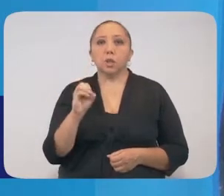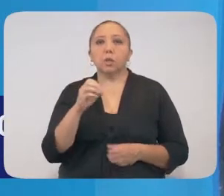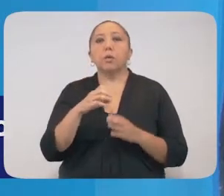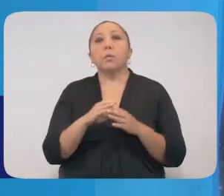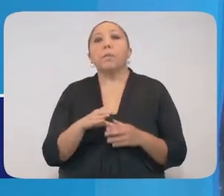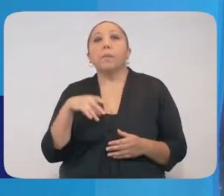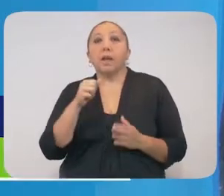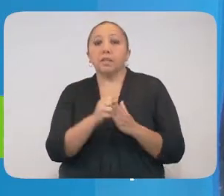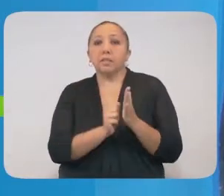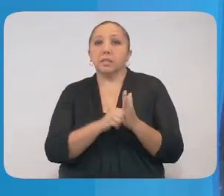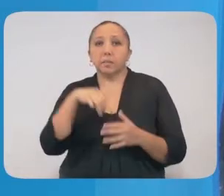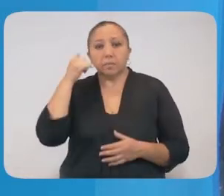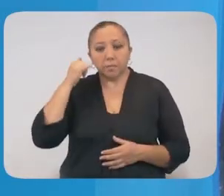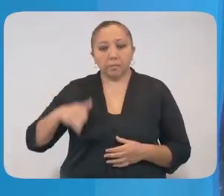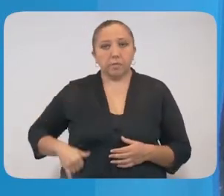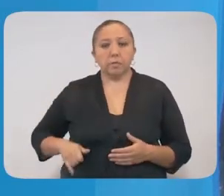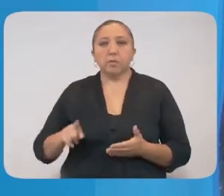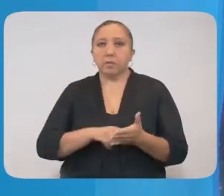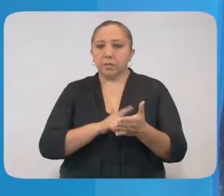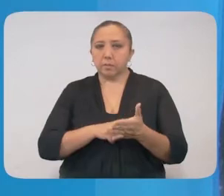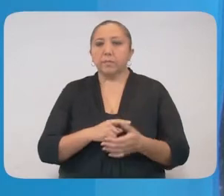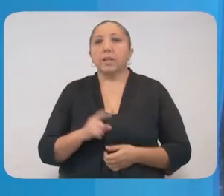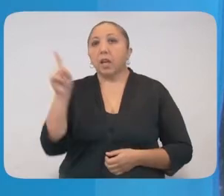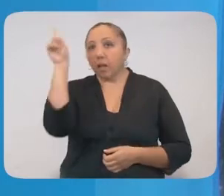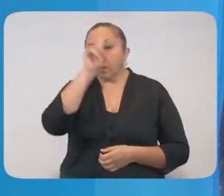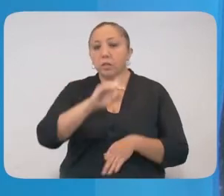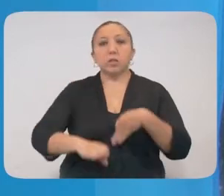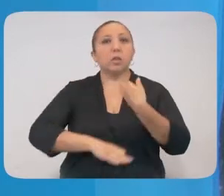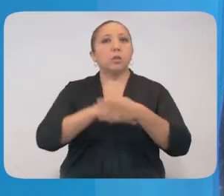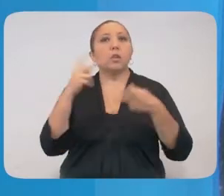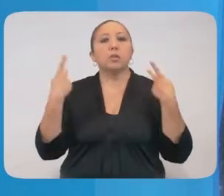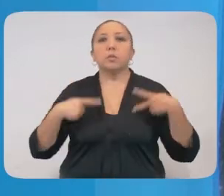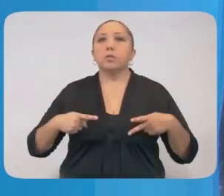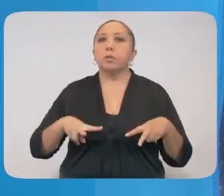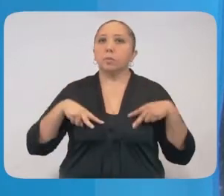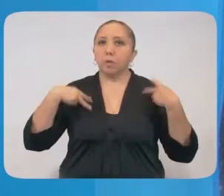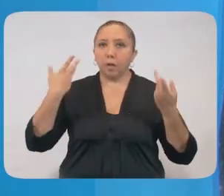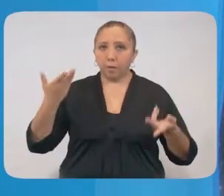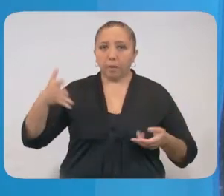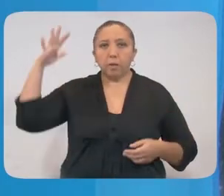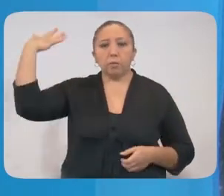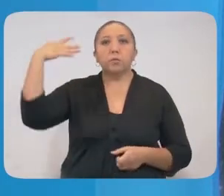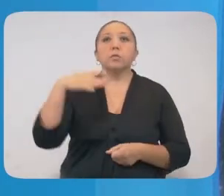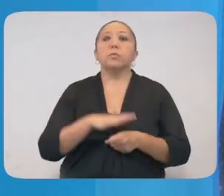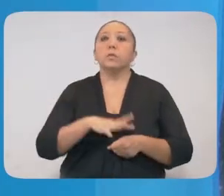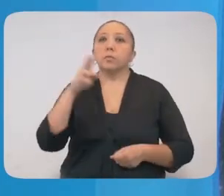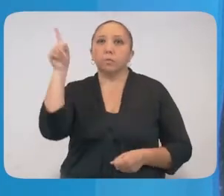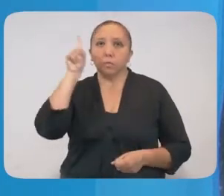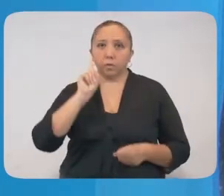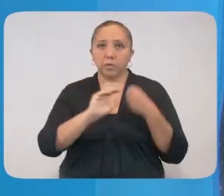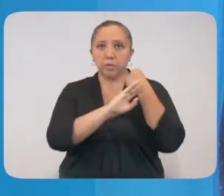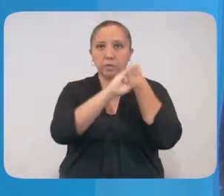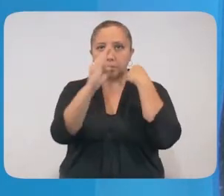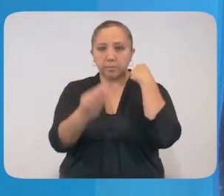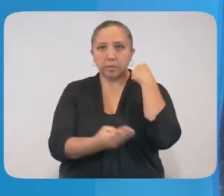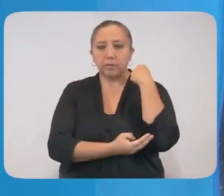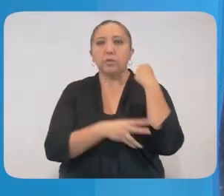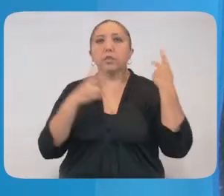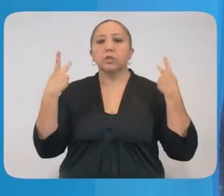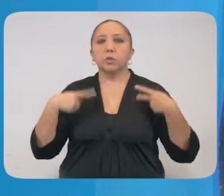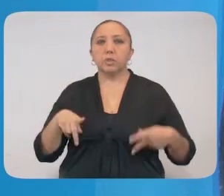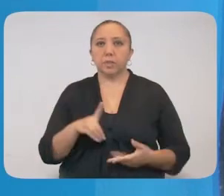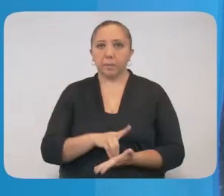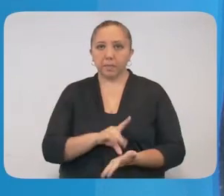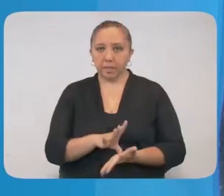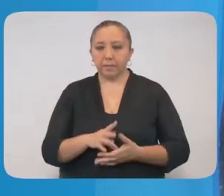olal yanu betik shak alilo, telu yilal wa yan coronavirus, ichil jehelas kuchilo ye yan, telu kalantal toh olalil. Yetel, telu beta bashk abet, telu